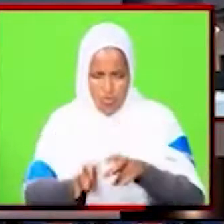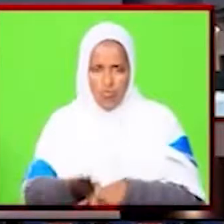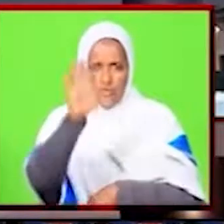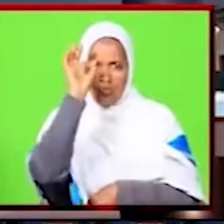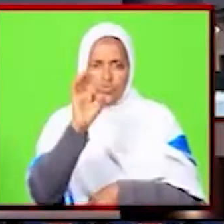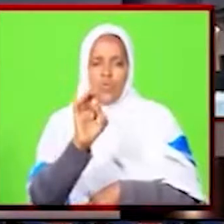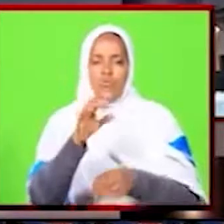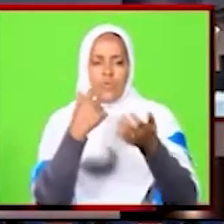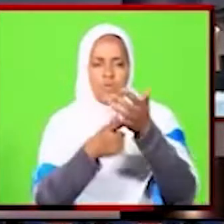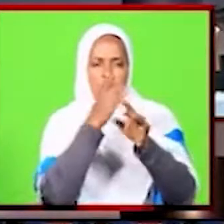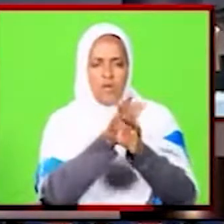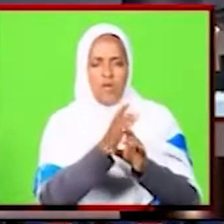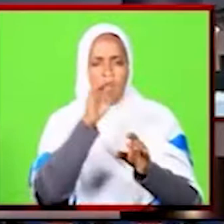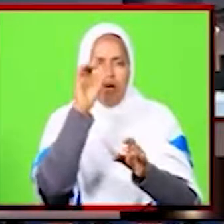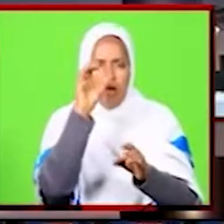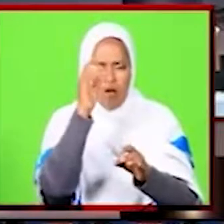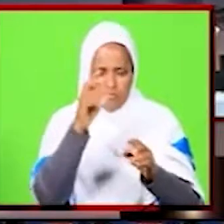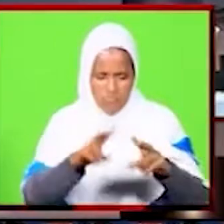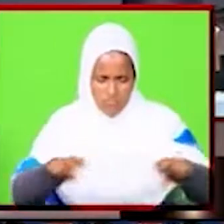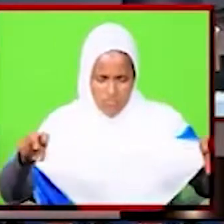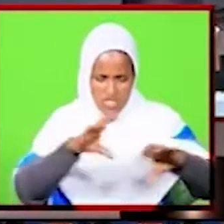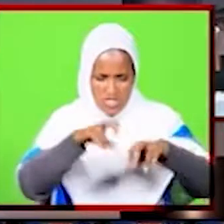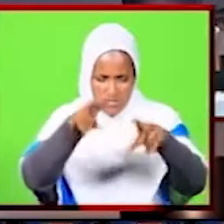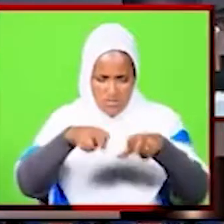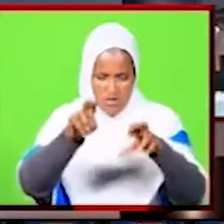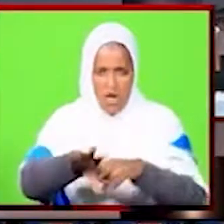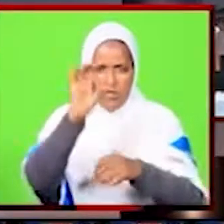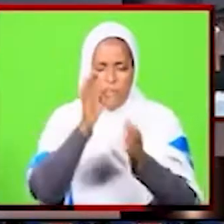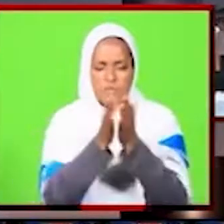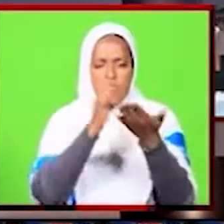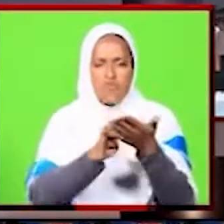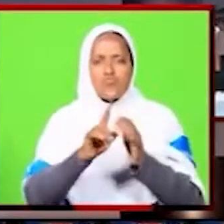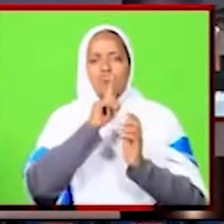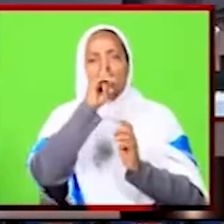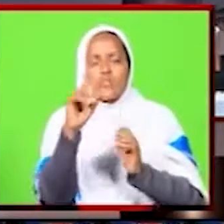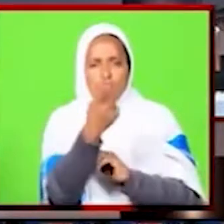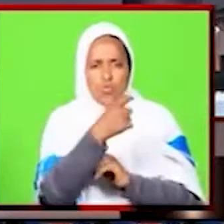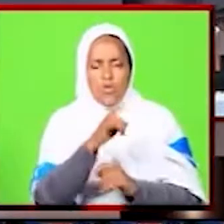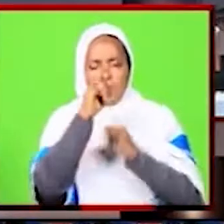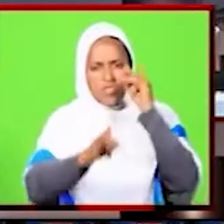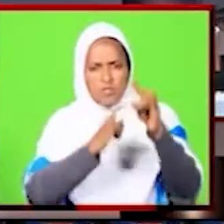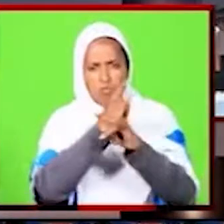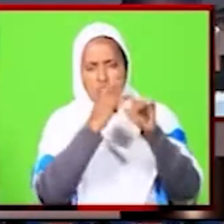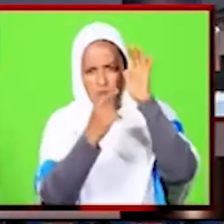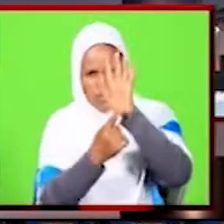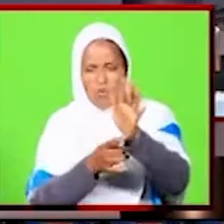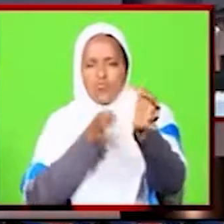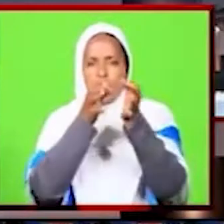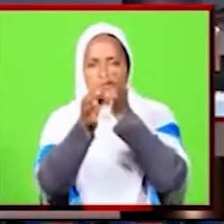ቁፋሮ ግኝቶች ወይም አርኪኦሎጂካል ኤቪደንሶች አርኪኦሎጂካል ግኝቶች መጽሐፍ ቅዱስ ምን ያህል እውነት እንደሆነ